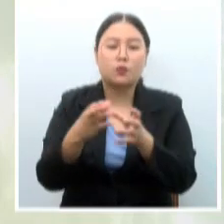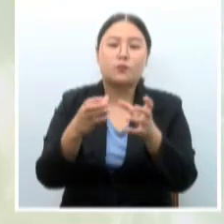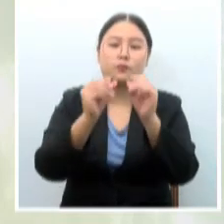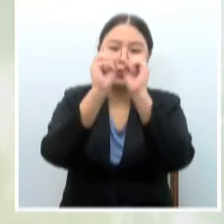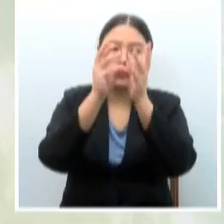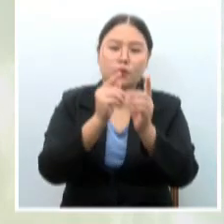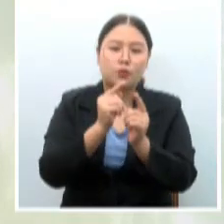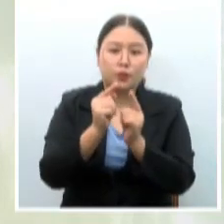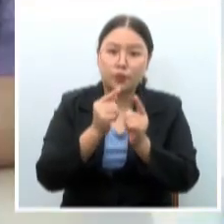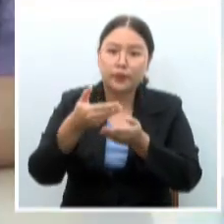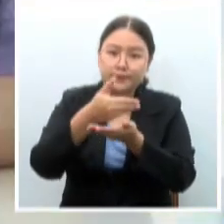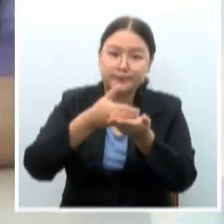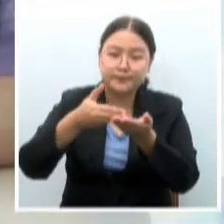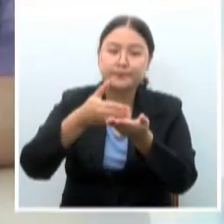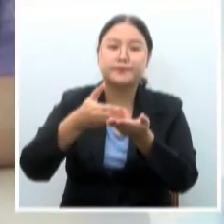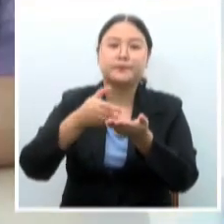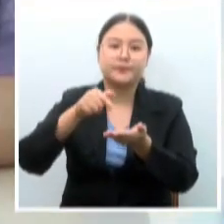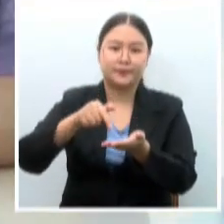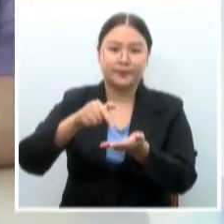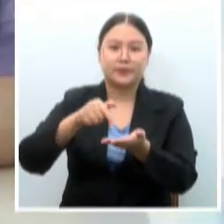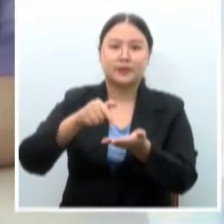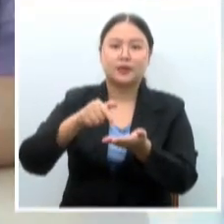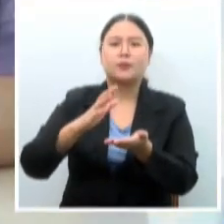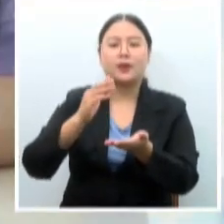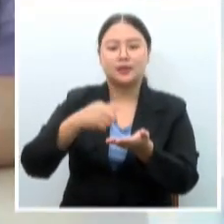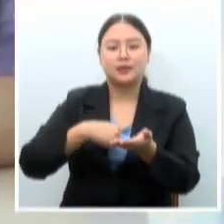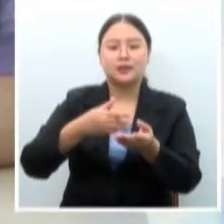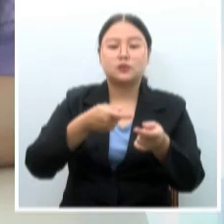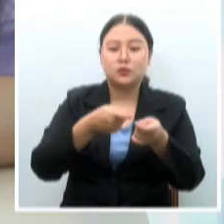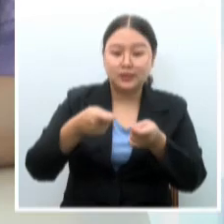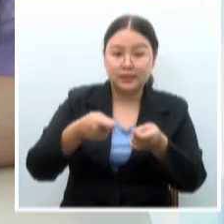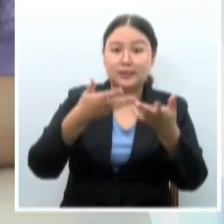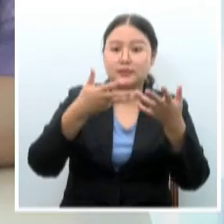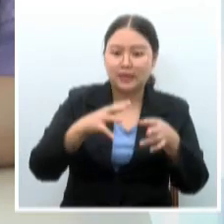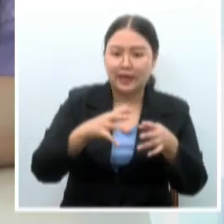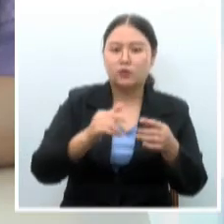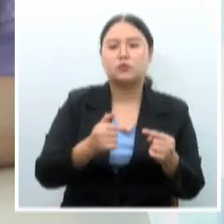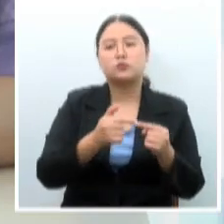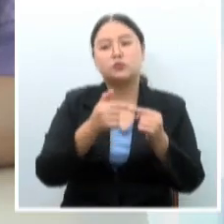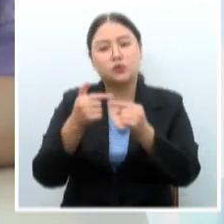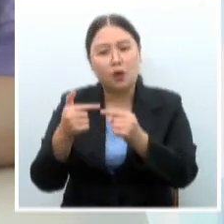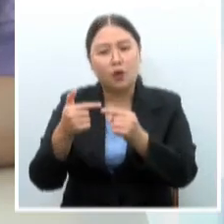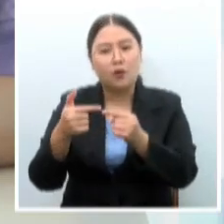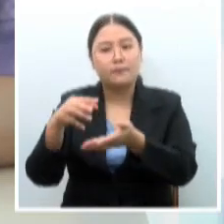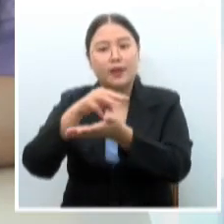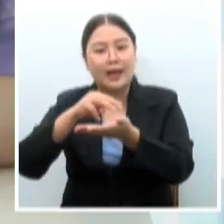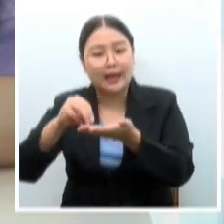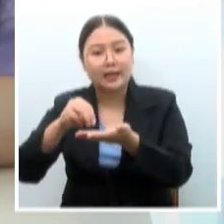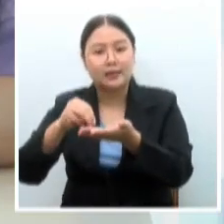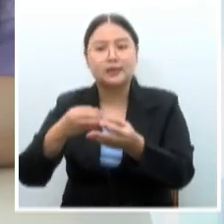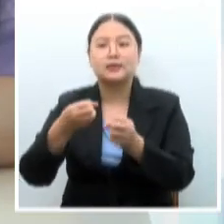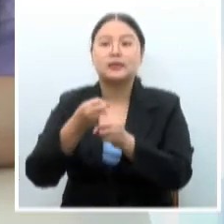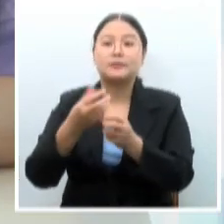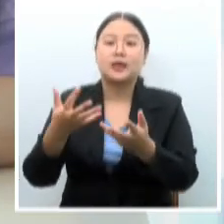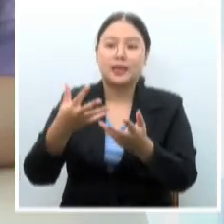นั้นก็มีในเรื่องของการต่อยอดให้เด็กๆเนี่ยไปสู่ลู่ทางของอุดมศึกษานะครับแล้วก็ยังส่งเสริมเรื่อง